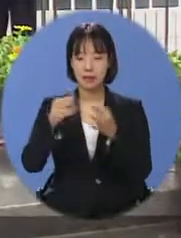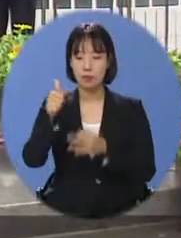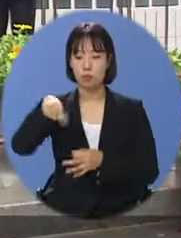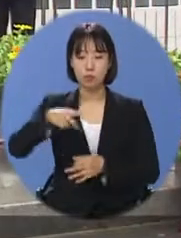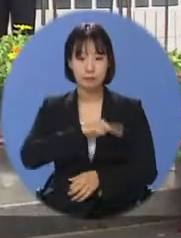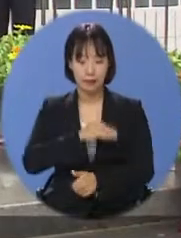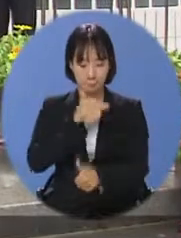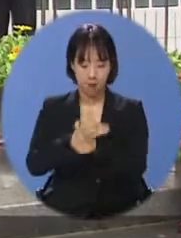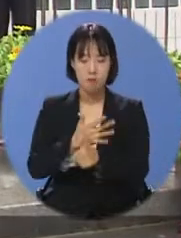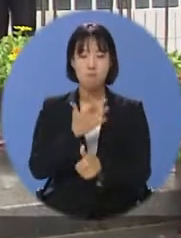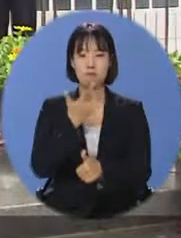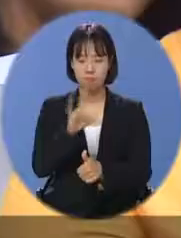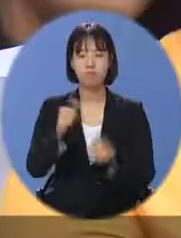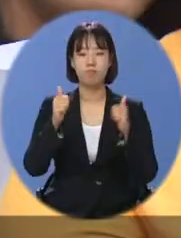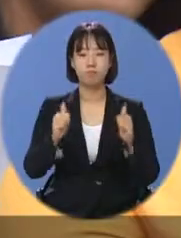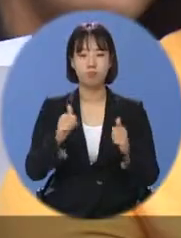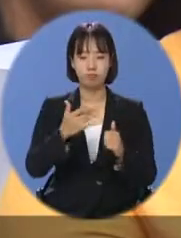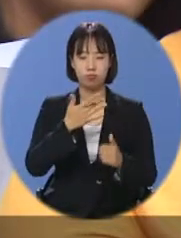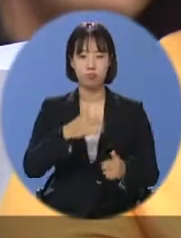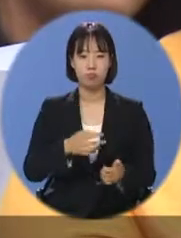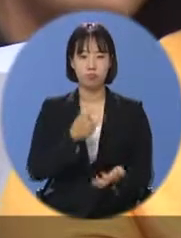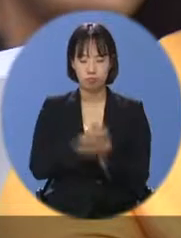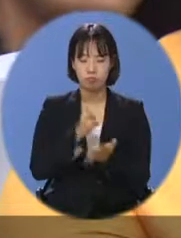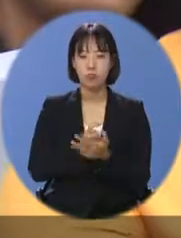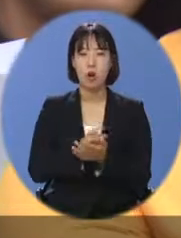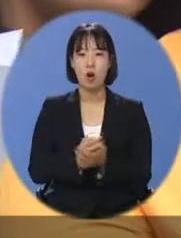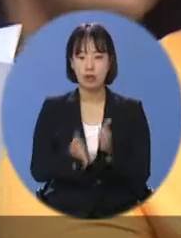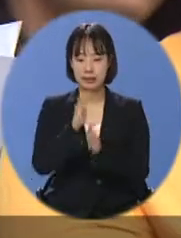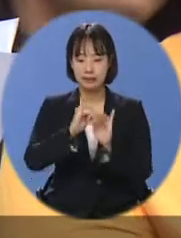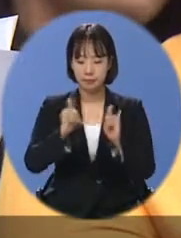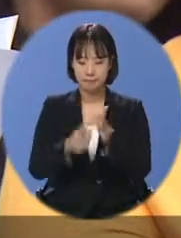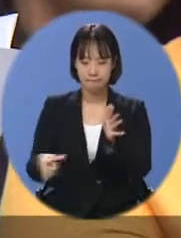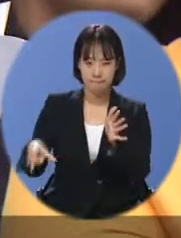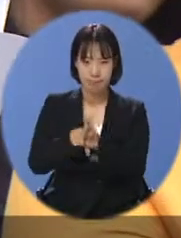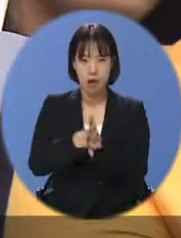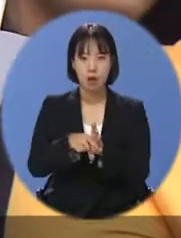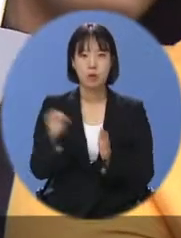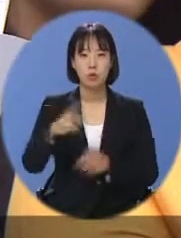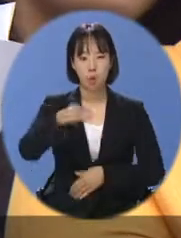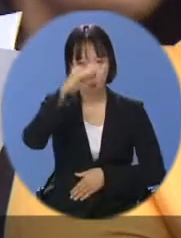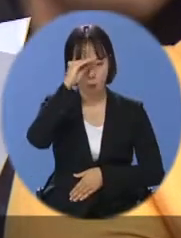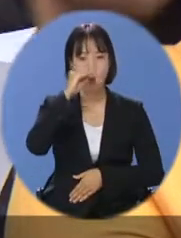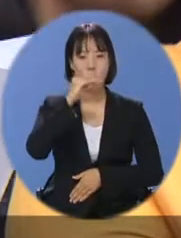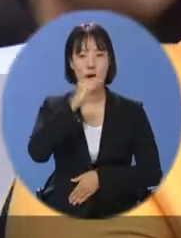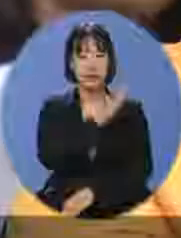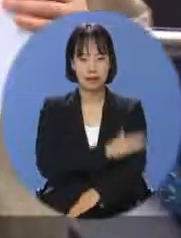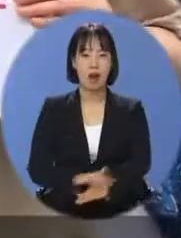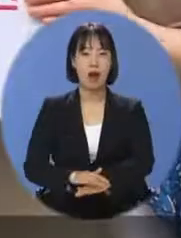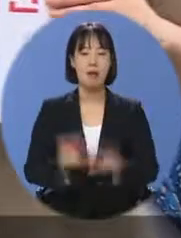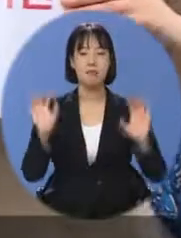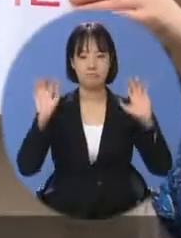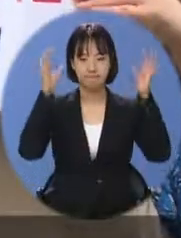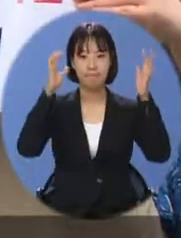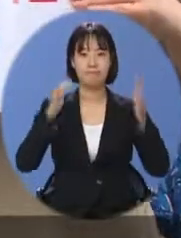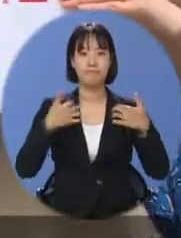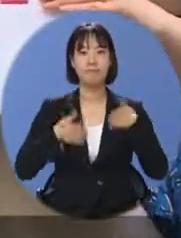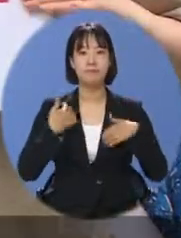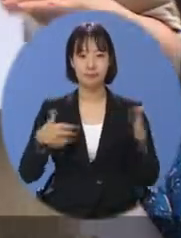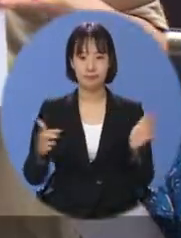제명은 당연한 결정이며 시의회에 대한 시민들의 신뢰를 회복하고 높은 시민의식에 본보기를